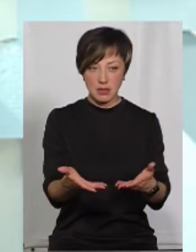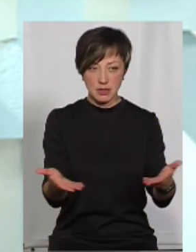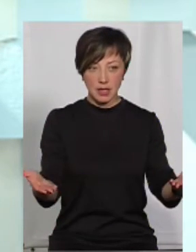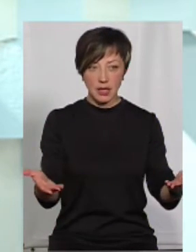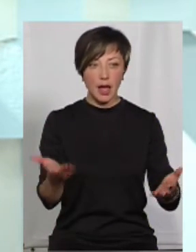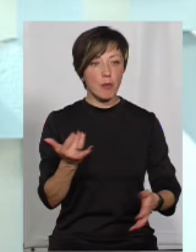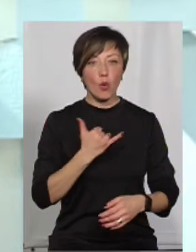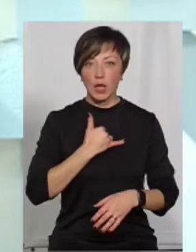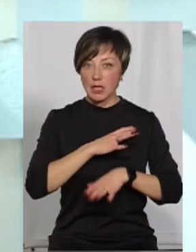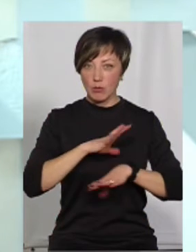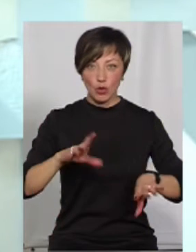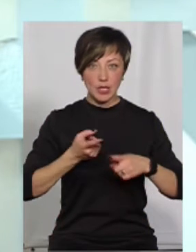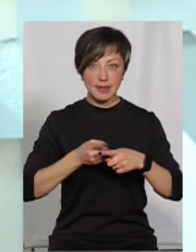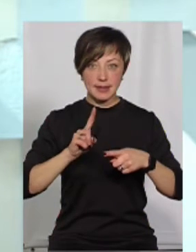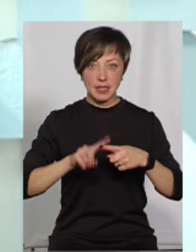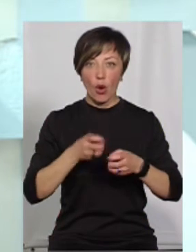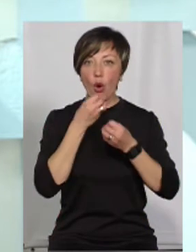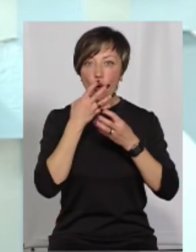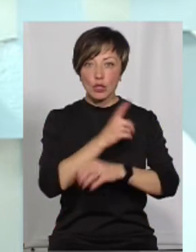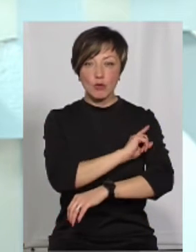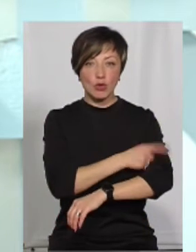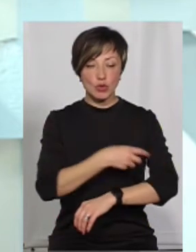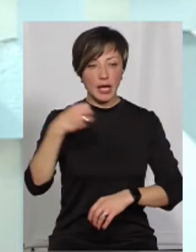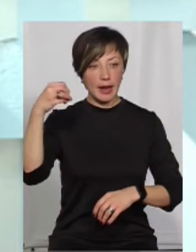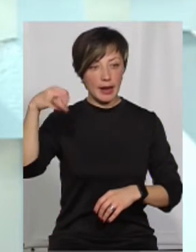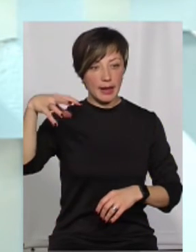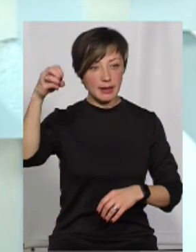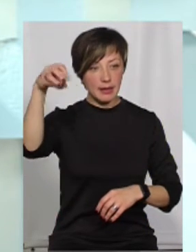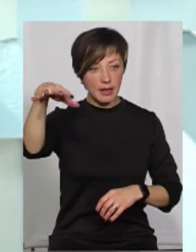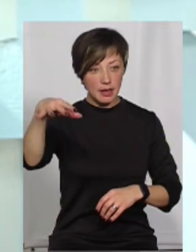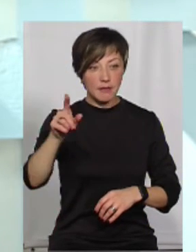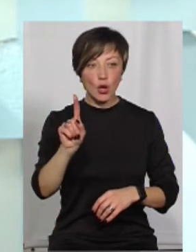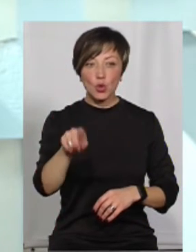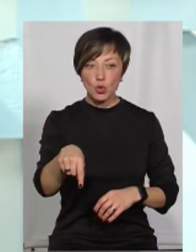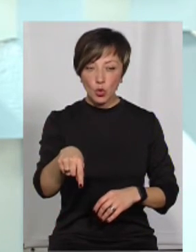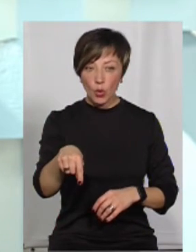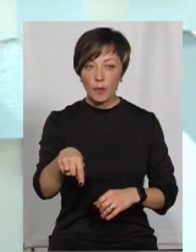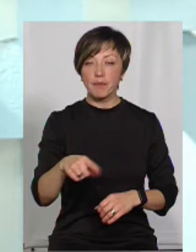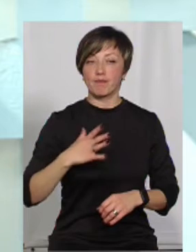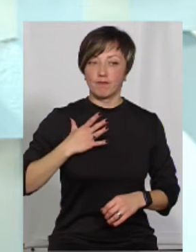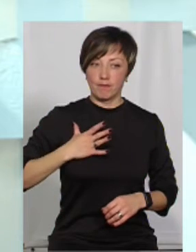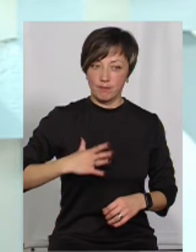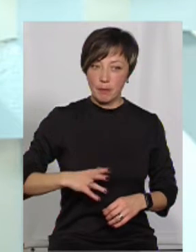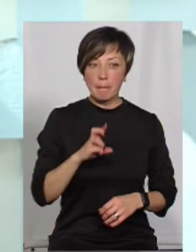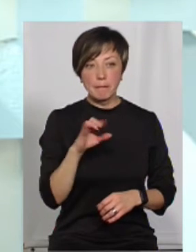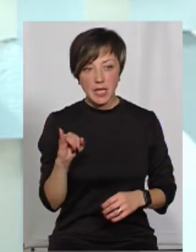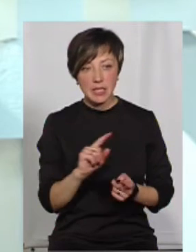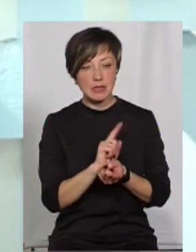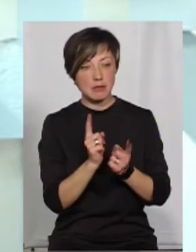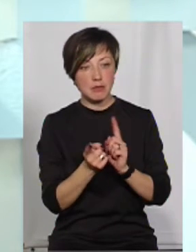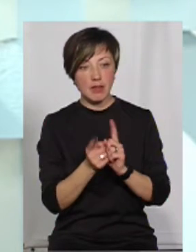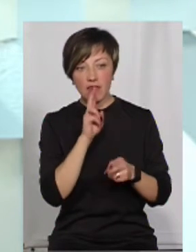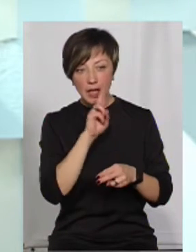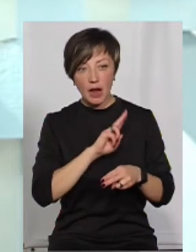Тобто, якщо б в нас не було цих хороших потужних ліхтарів, то їм прийшлось би змінити,